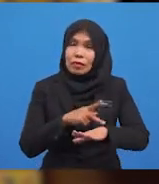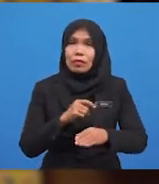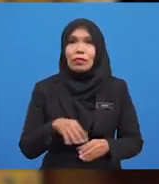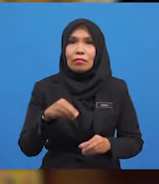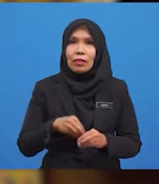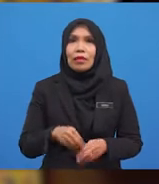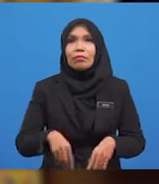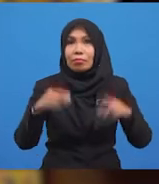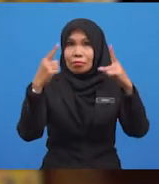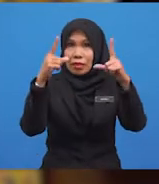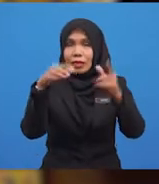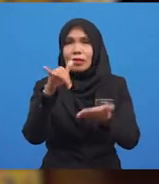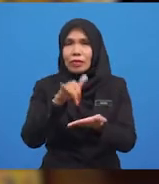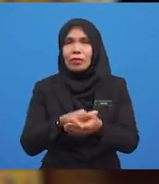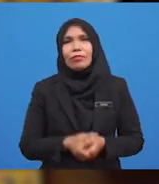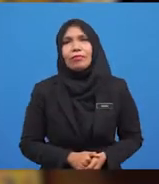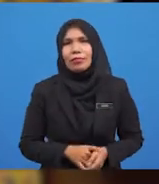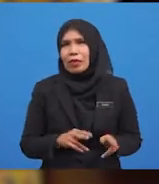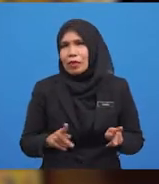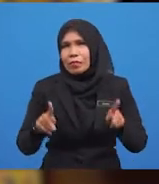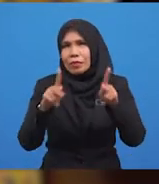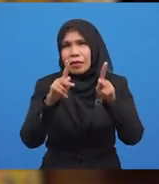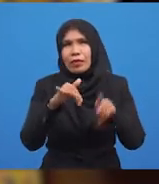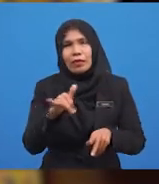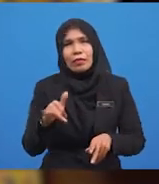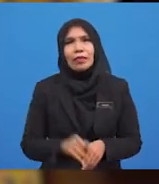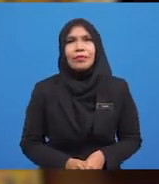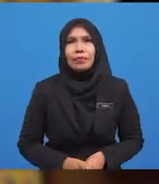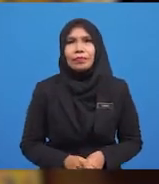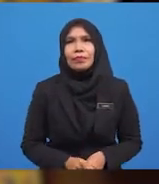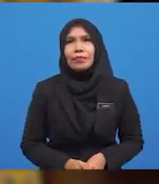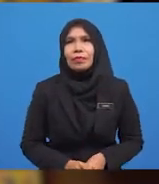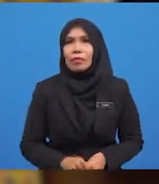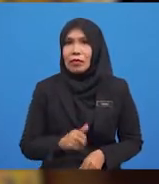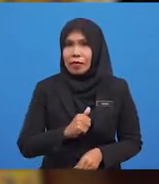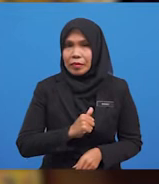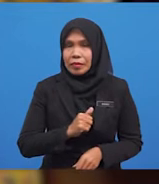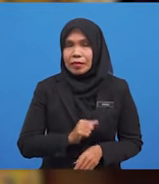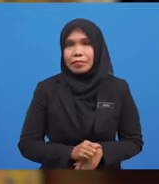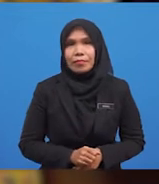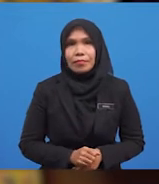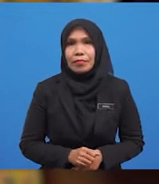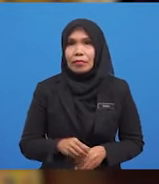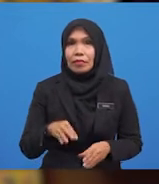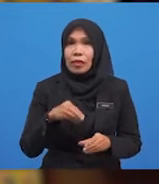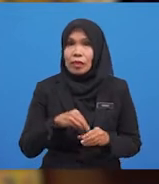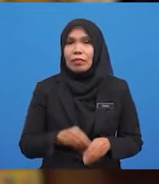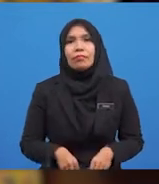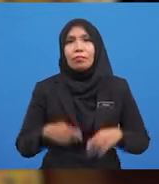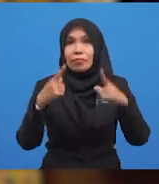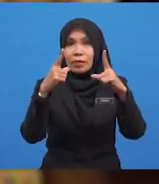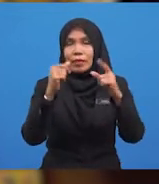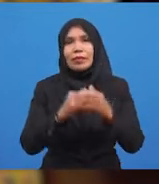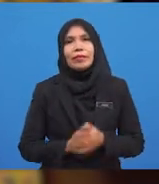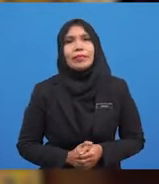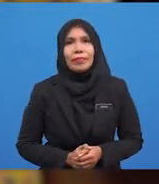Dengar murid-murid, pentingnya adab ketika berada dalam majlis. Seterusnya, apa pula